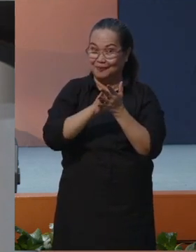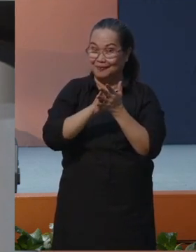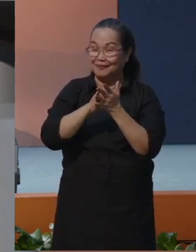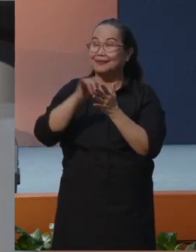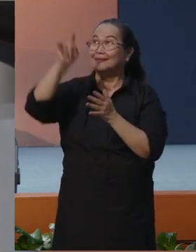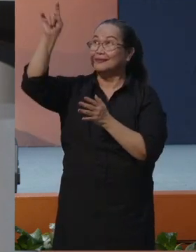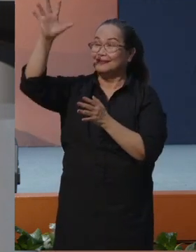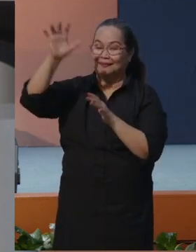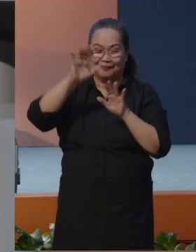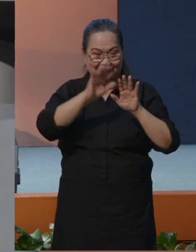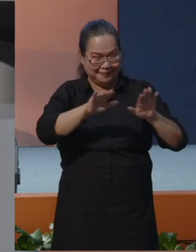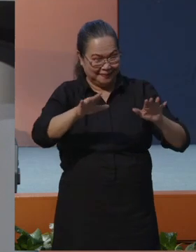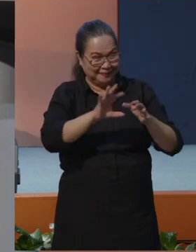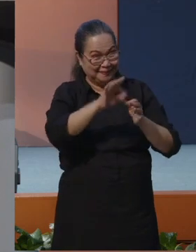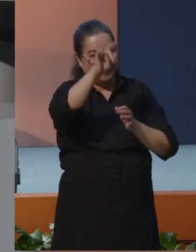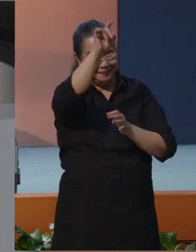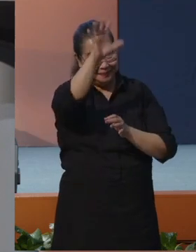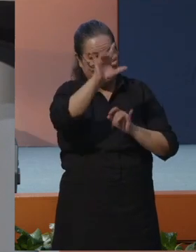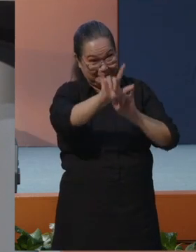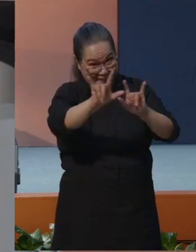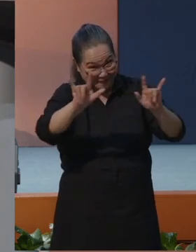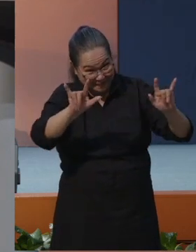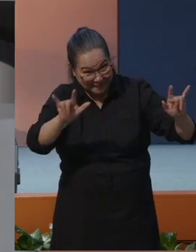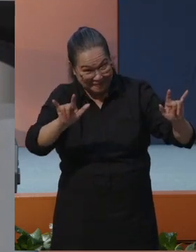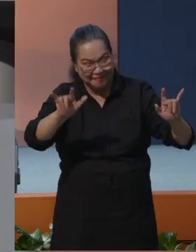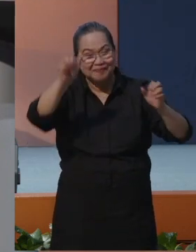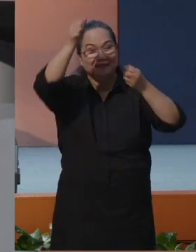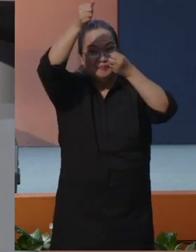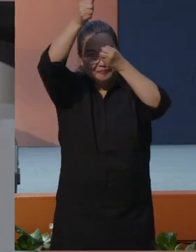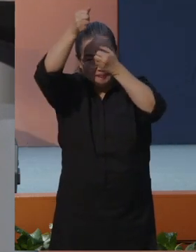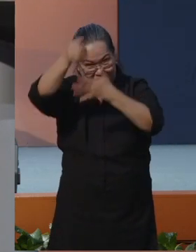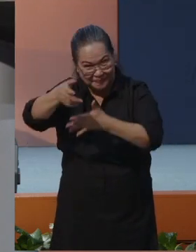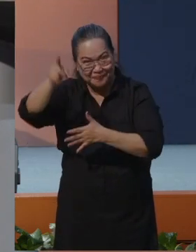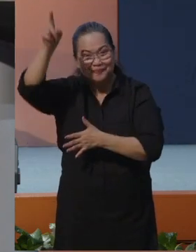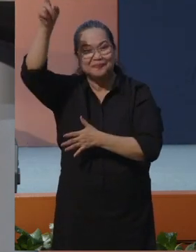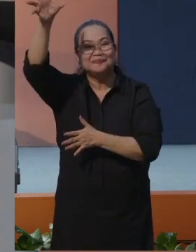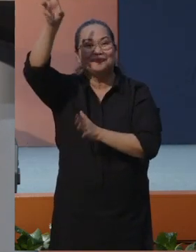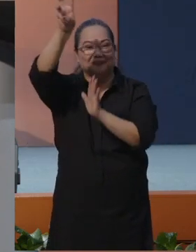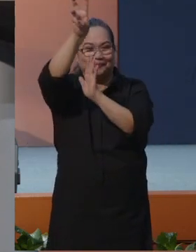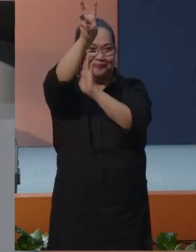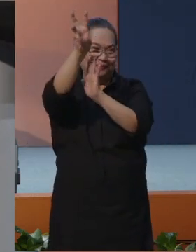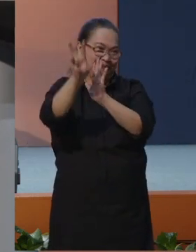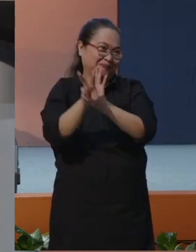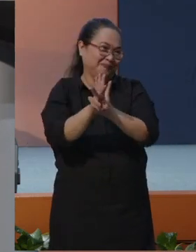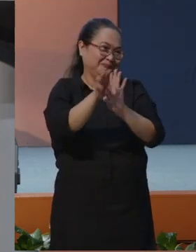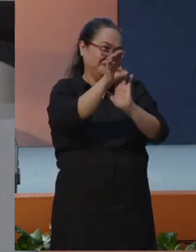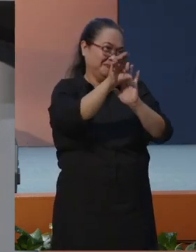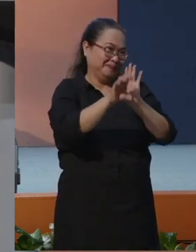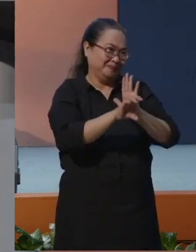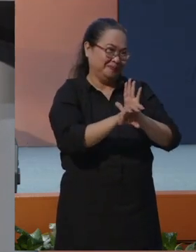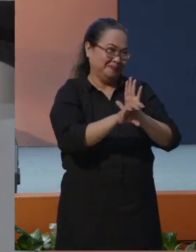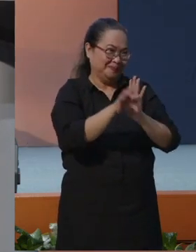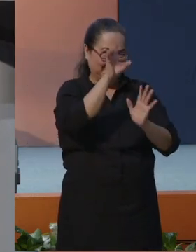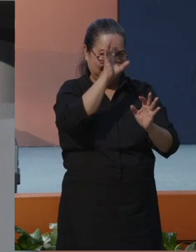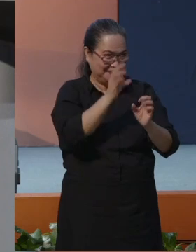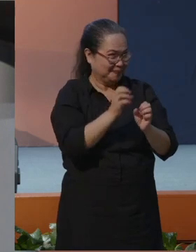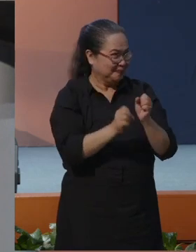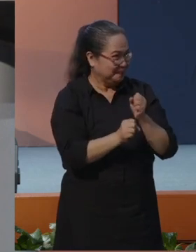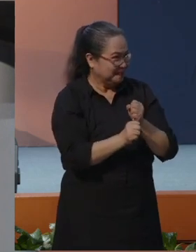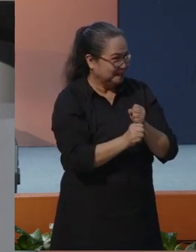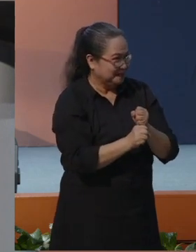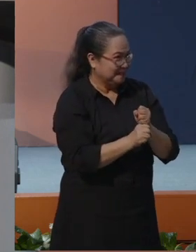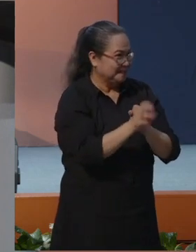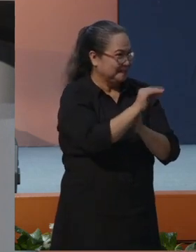God when we love God and obey His commandments. Pananampalataya at